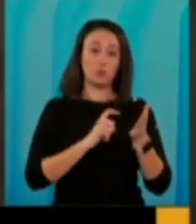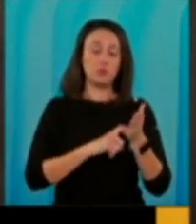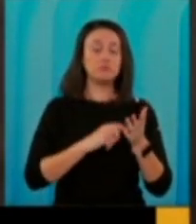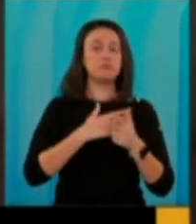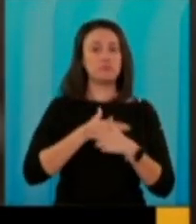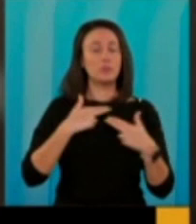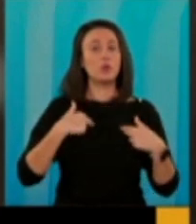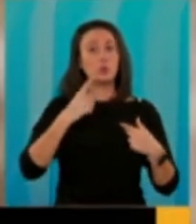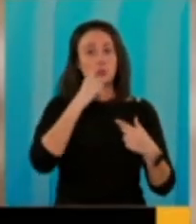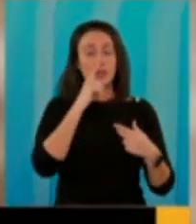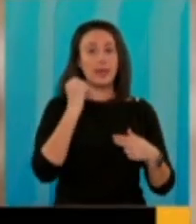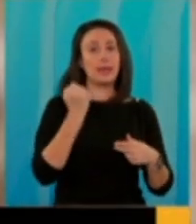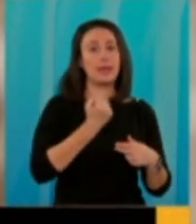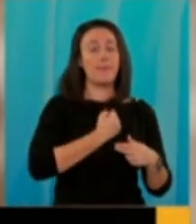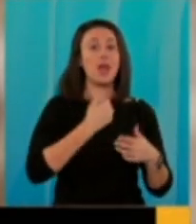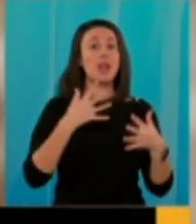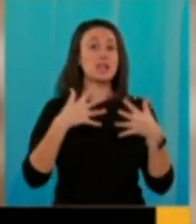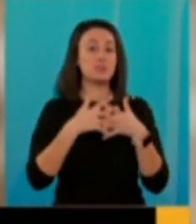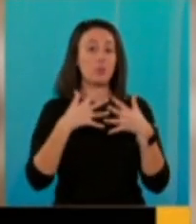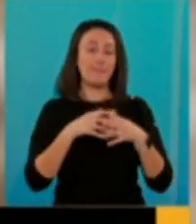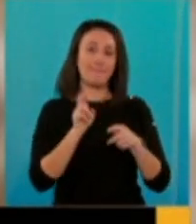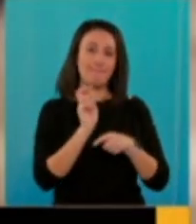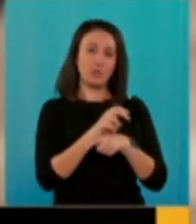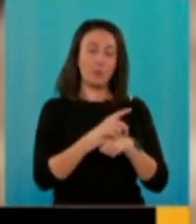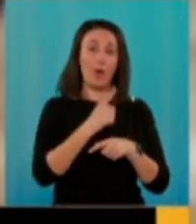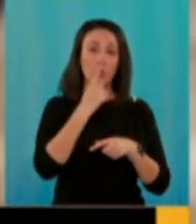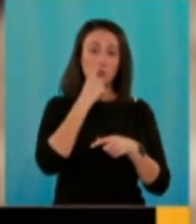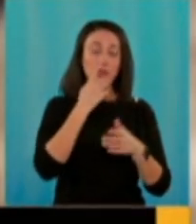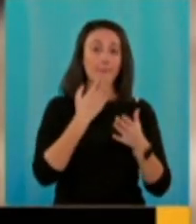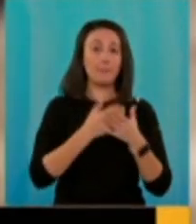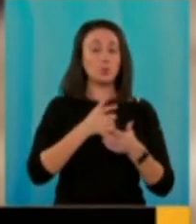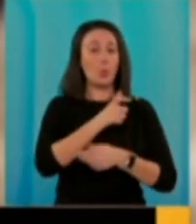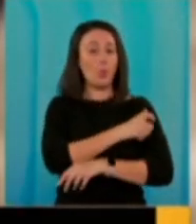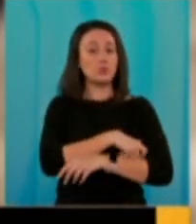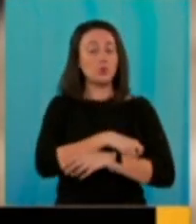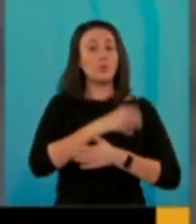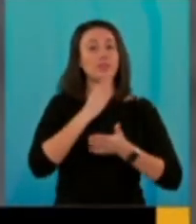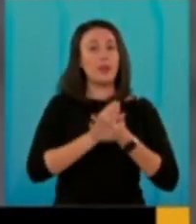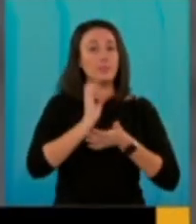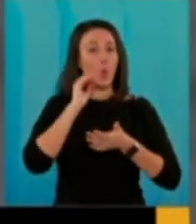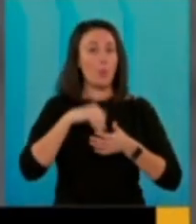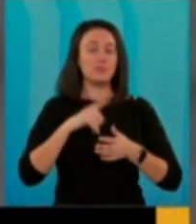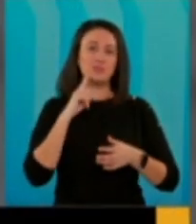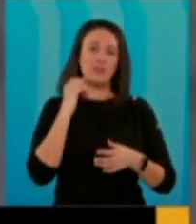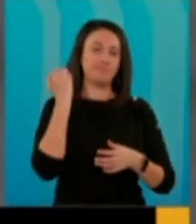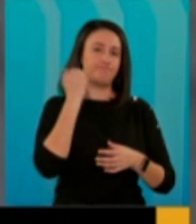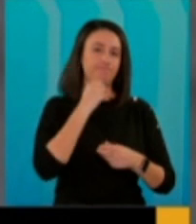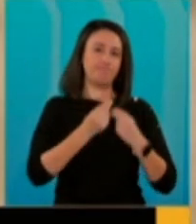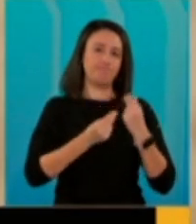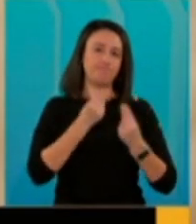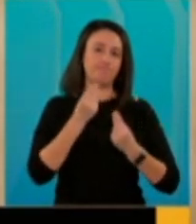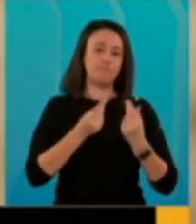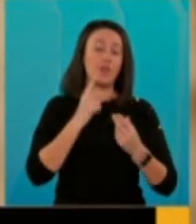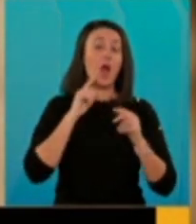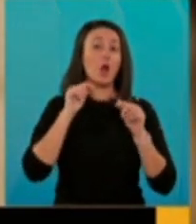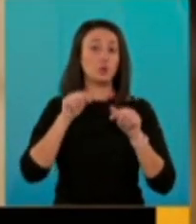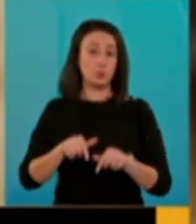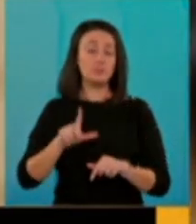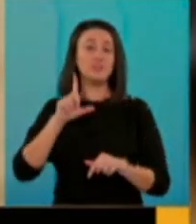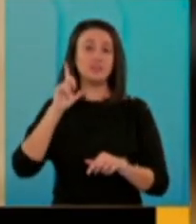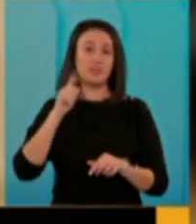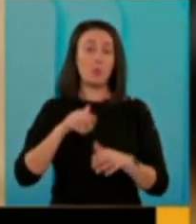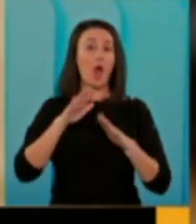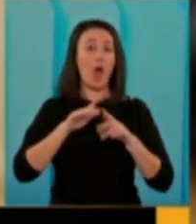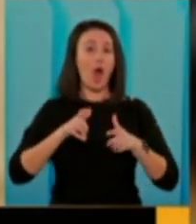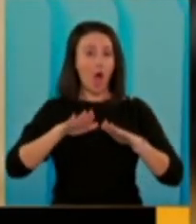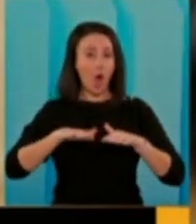judecarea Rusiei pentru crime de război. Participarea Rusiei în Consiliul Drepturilor Omului este o farsă și este momentul ca Adunarea Generală a